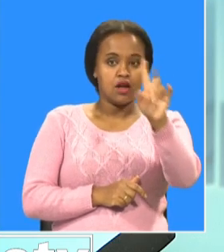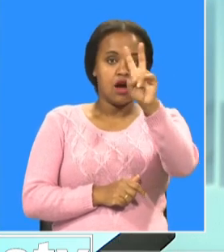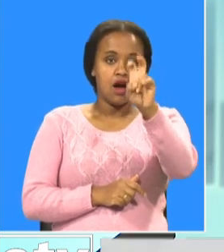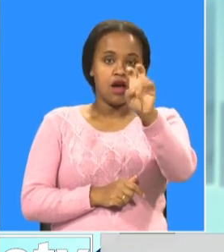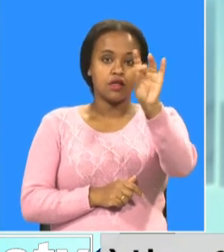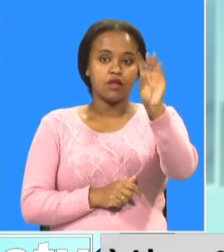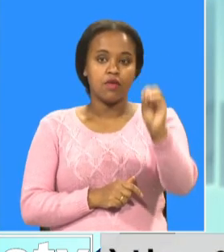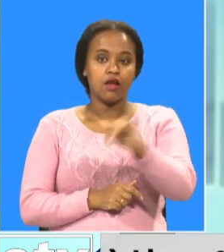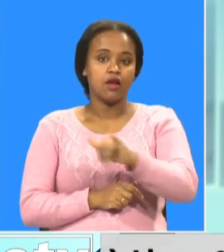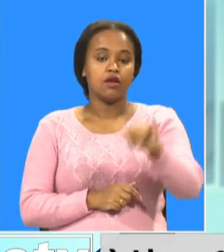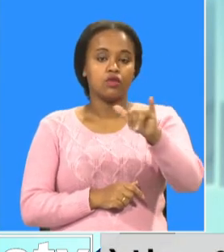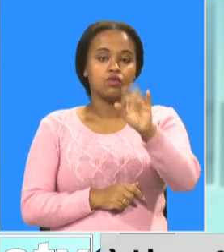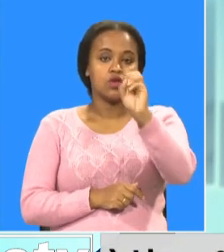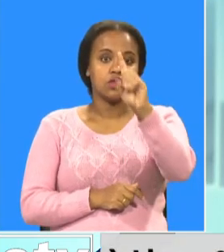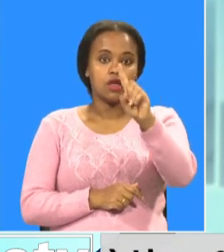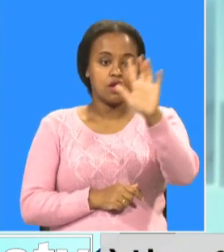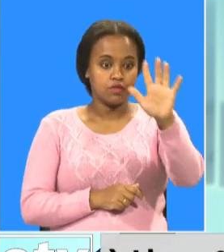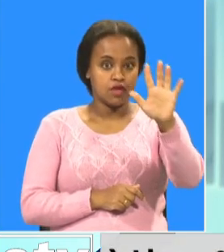0115512080 እንዲሁም